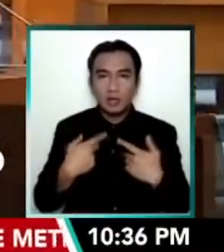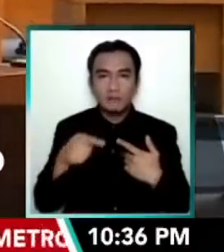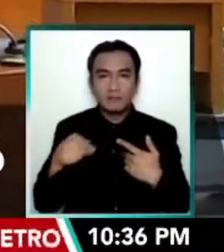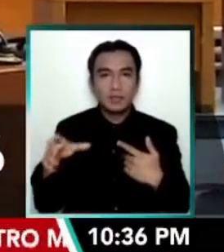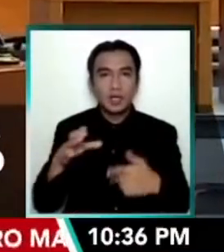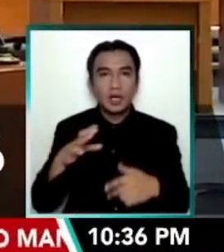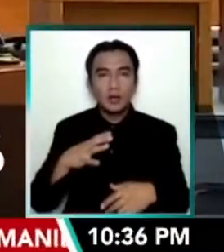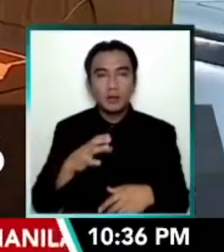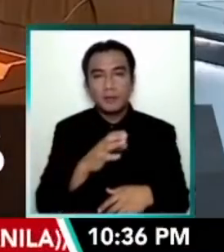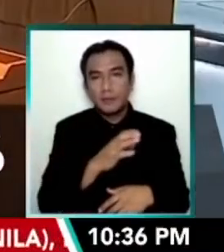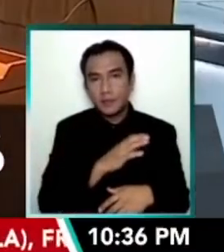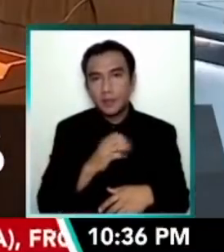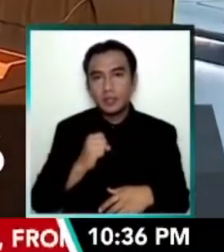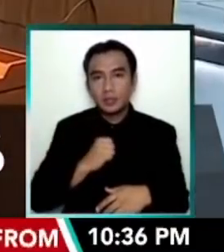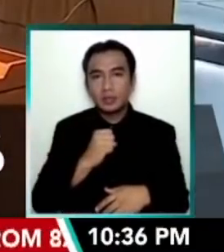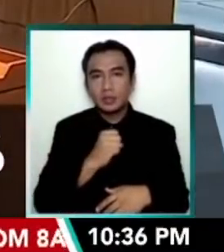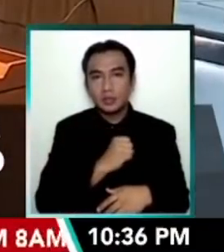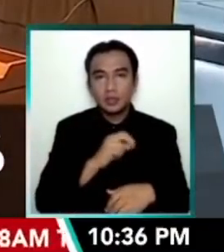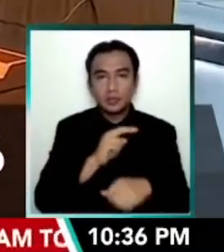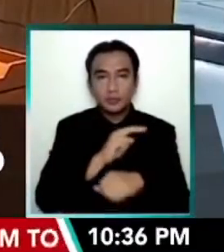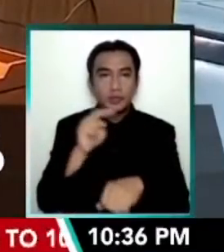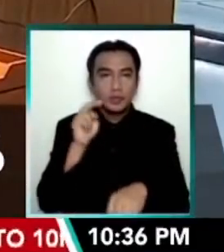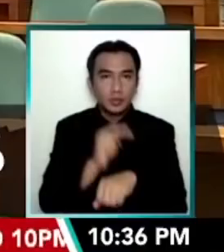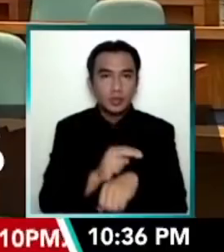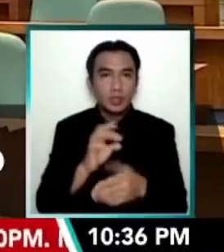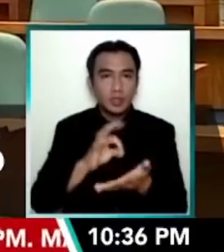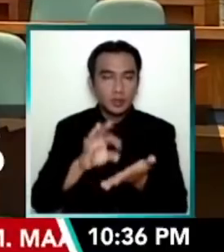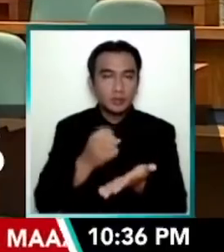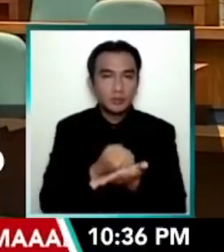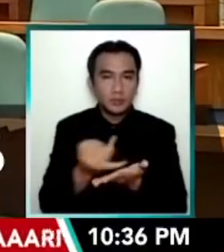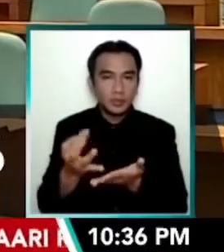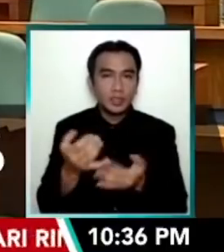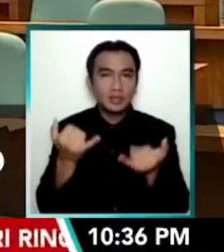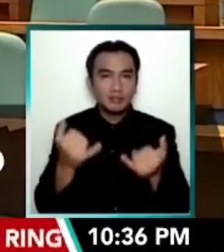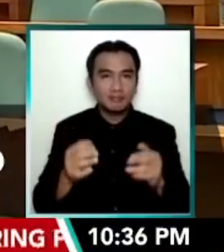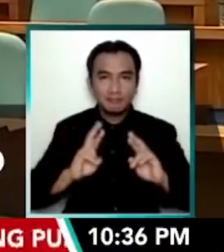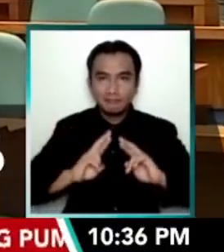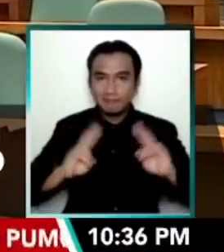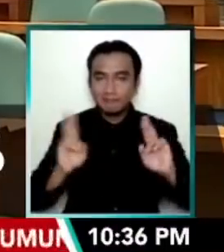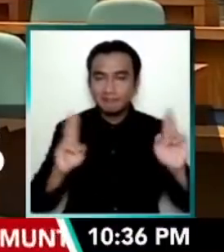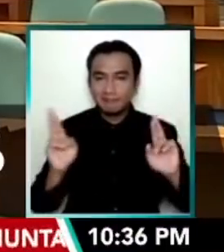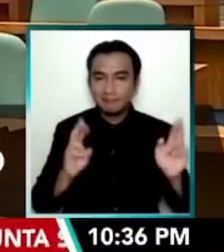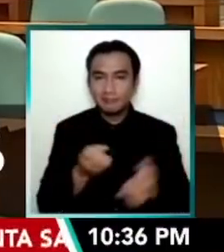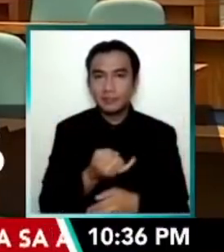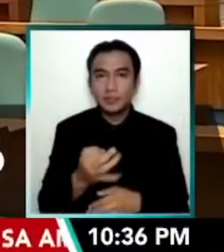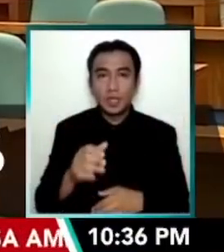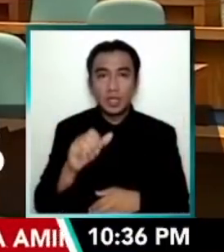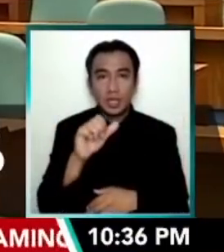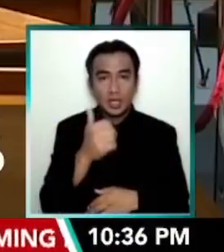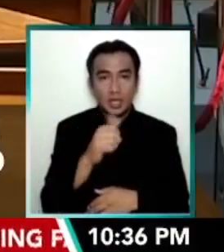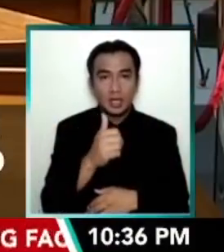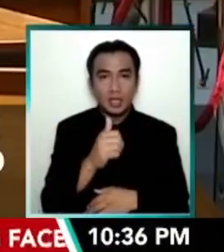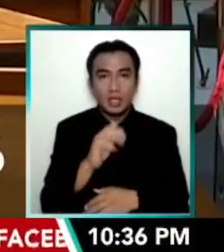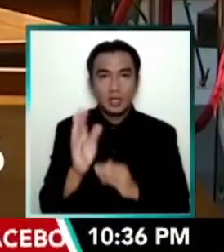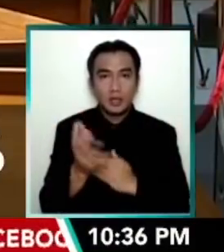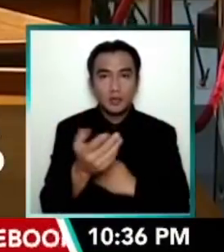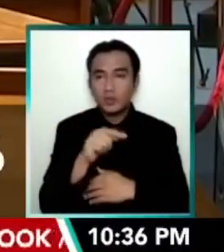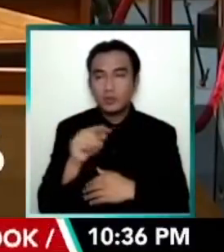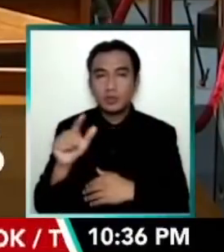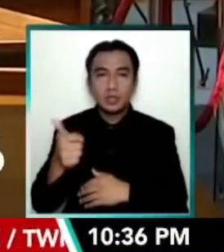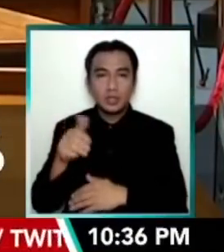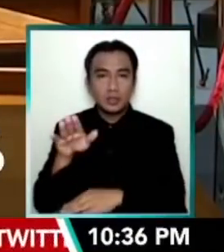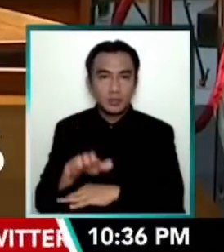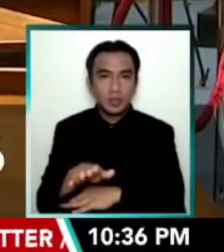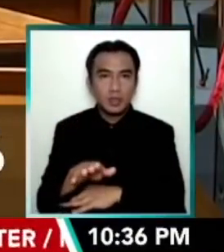National Canvassing Board at sisimulan na ang pagbibilang. 10 a.m. hanggang 10 p.m. ang schedule ng canvassing, pero pwede raw magbago